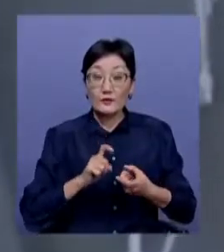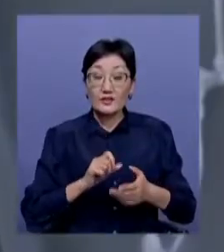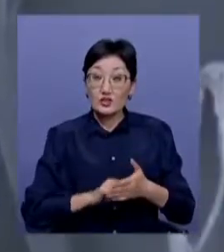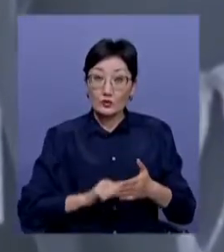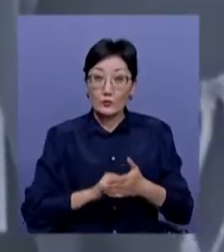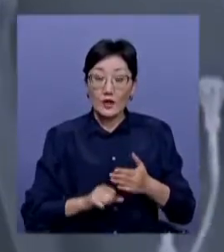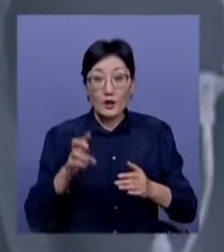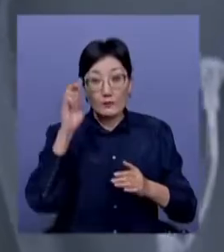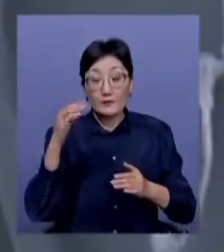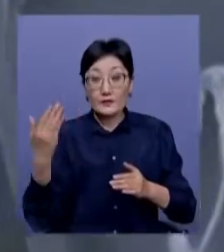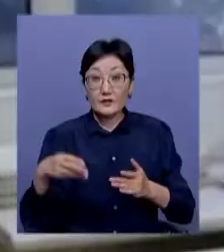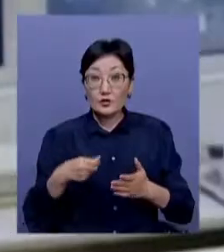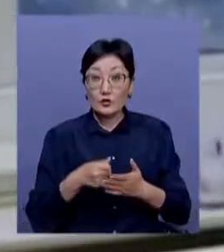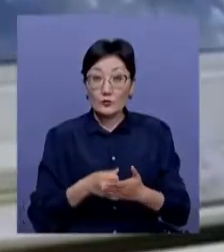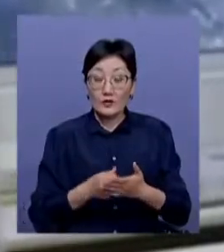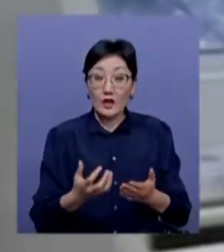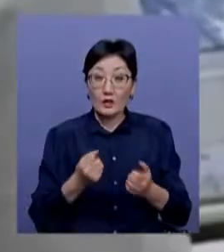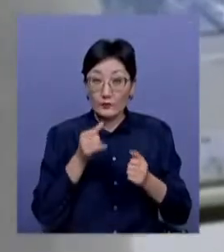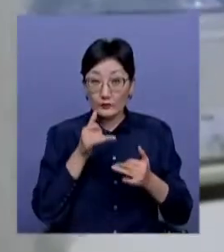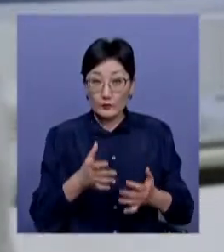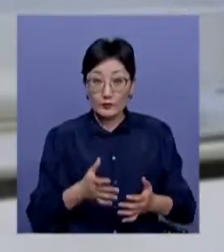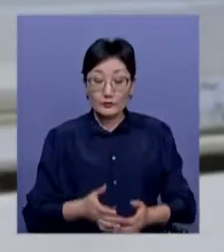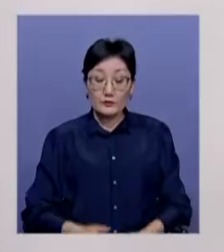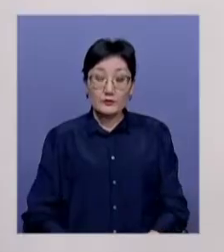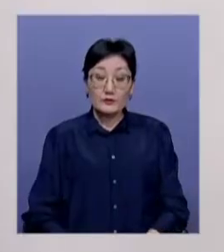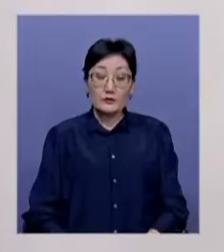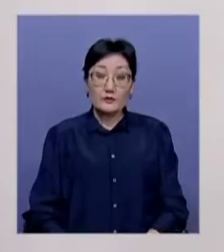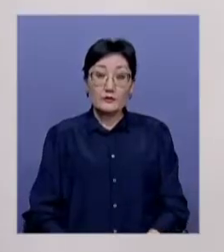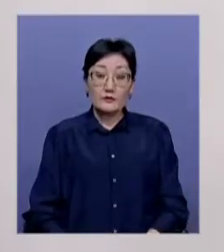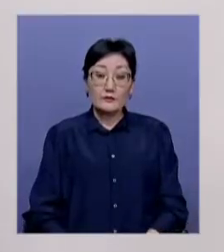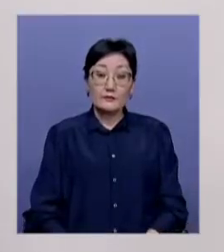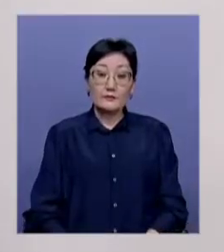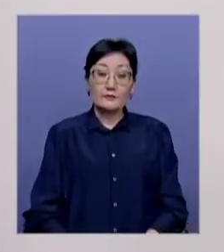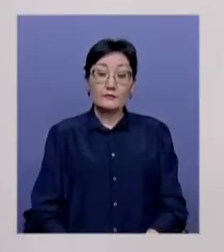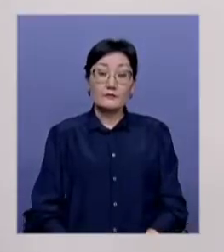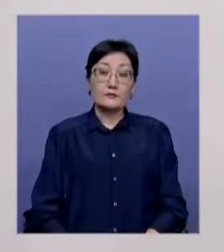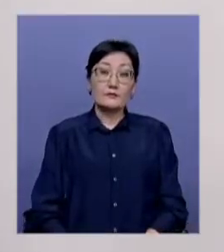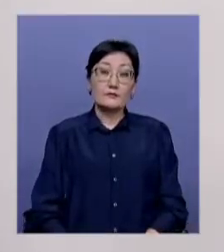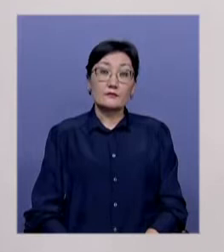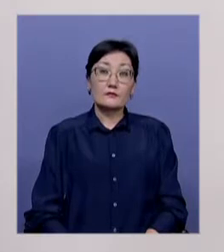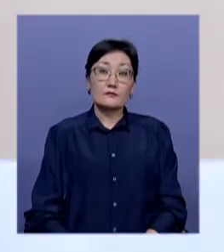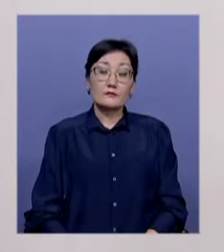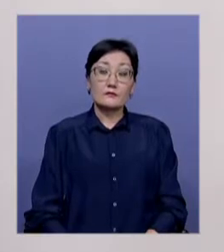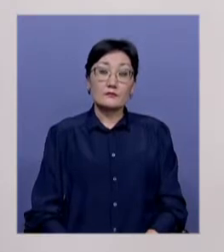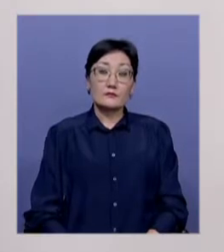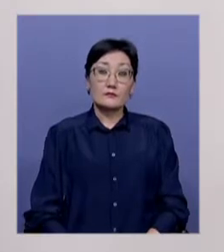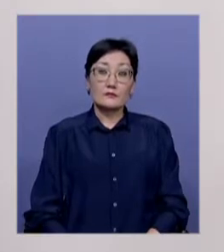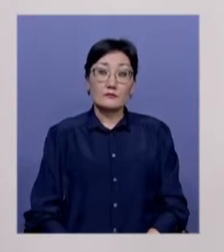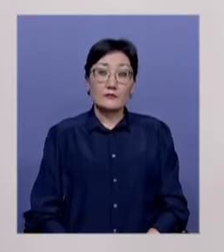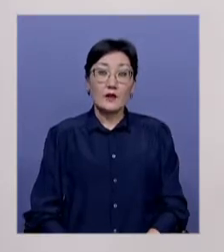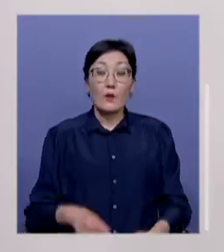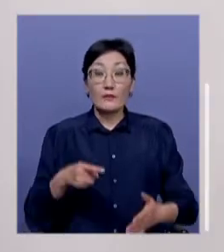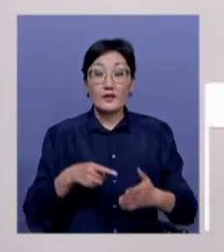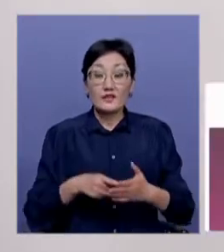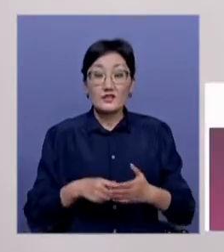олар мемлекет тарапынан өтемақы алмай қалуы мүмкін. Это с августа месяца идет вот это вот дебаты.